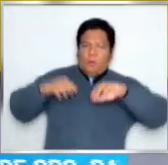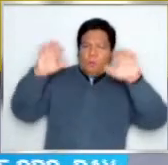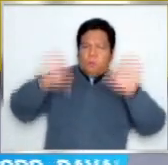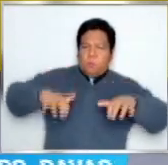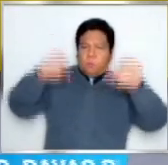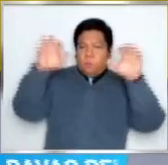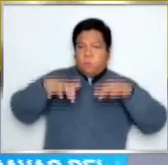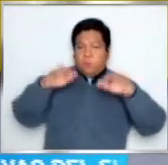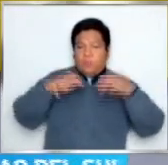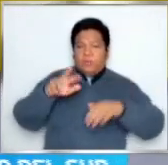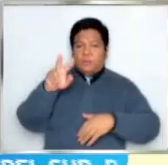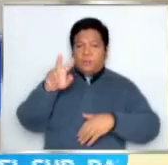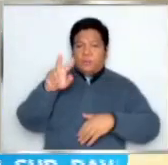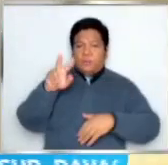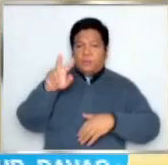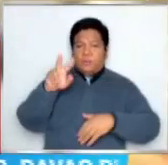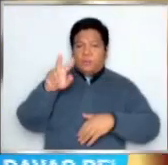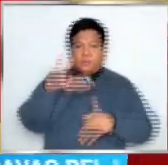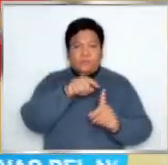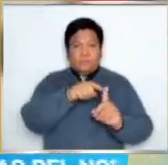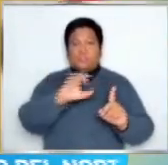ni Chino Gaston.